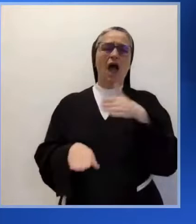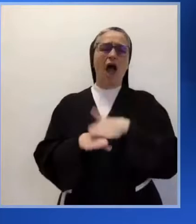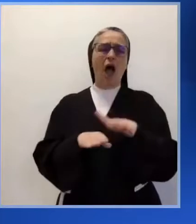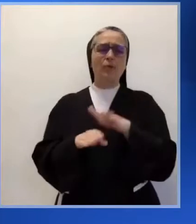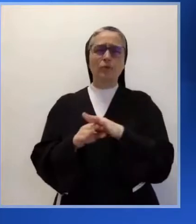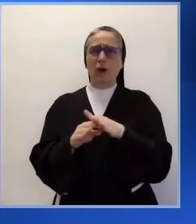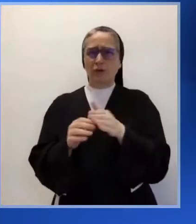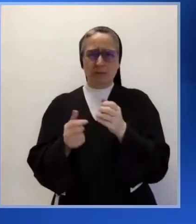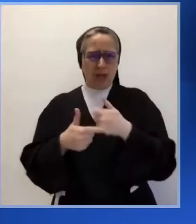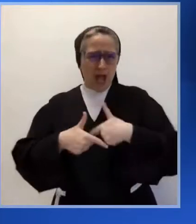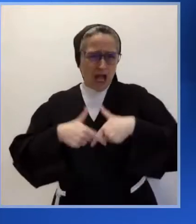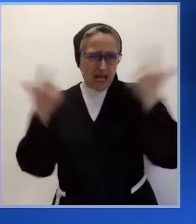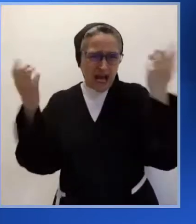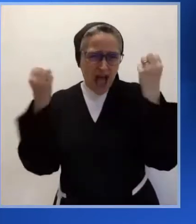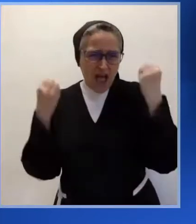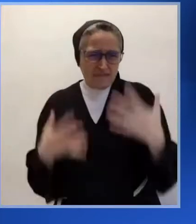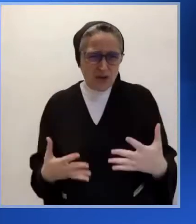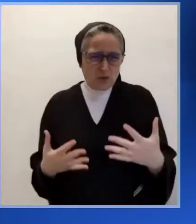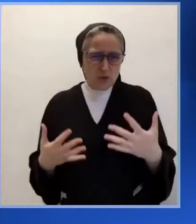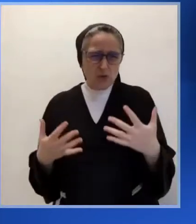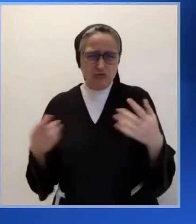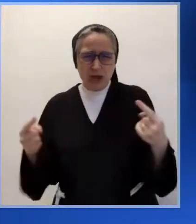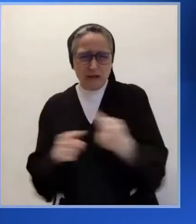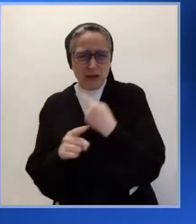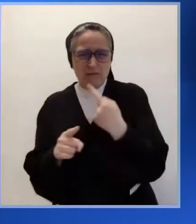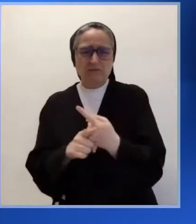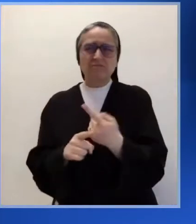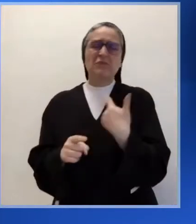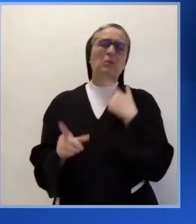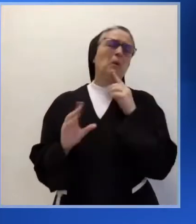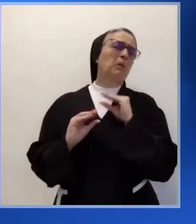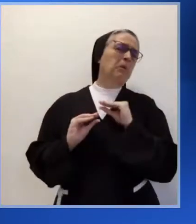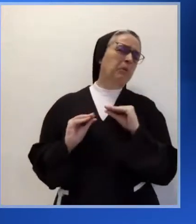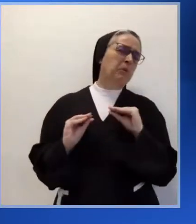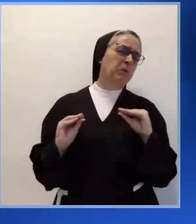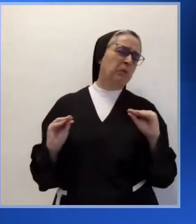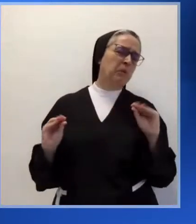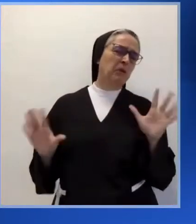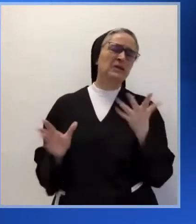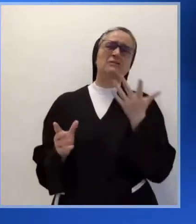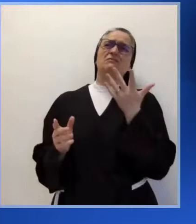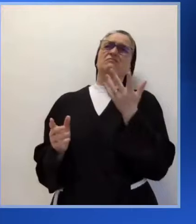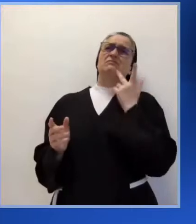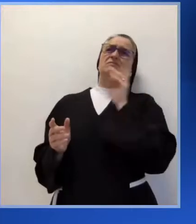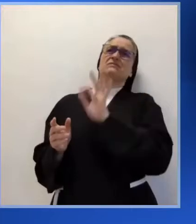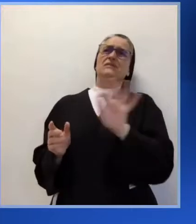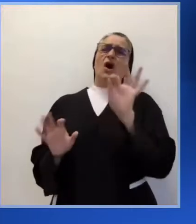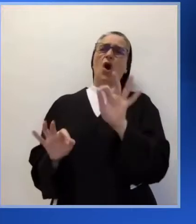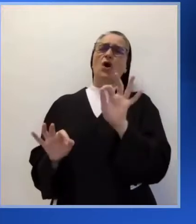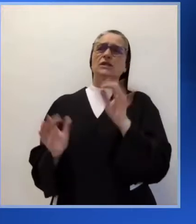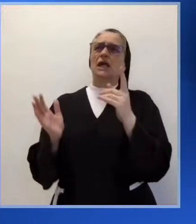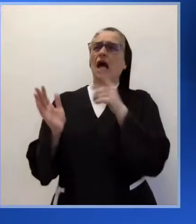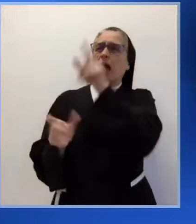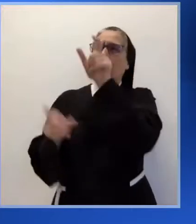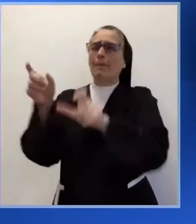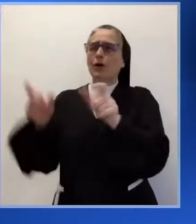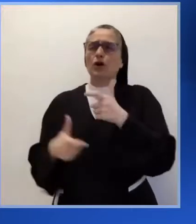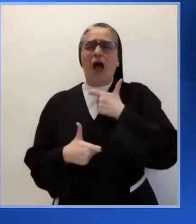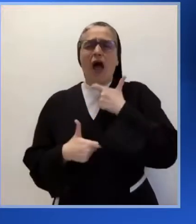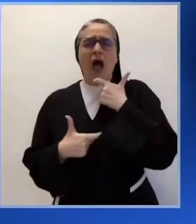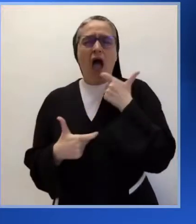tragedie passano ormai sotto silenzio. Rischiamo di non sentire il grido di dolore e